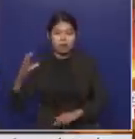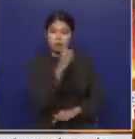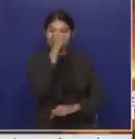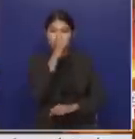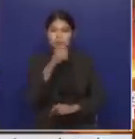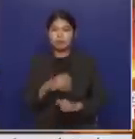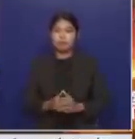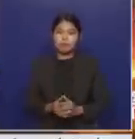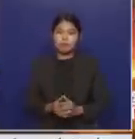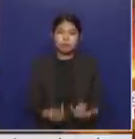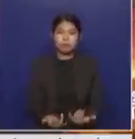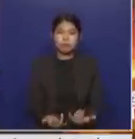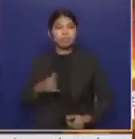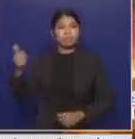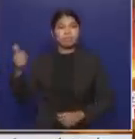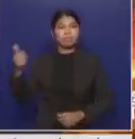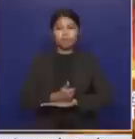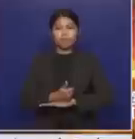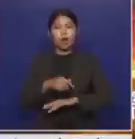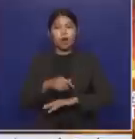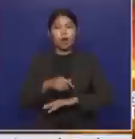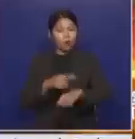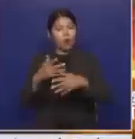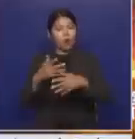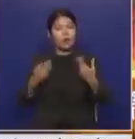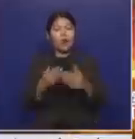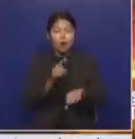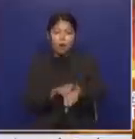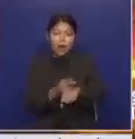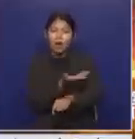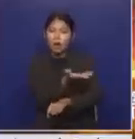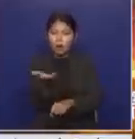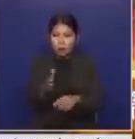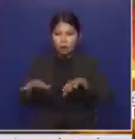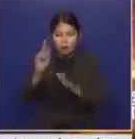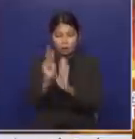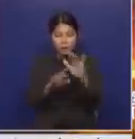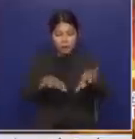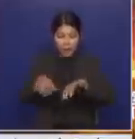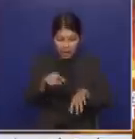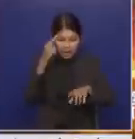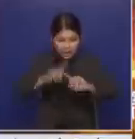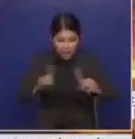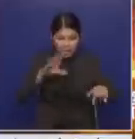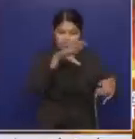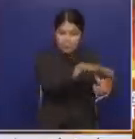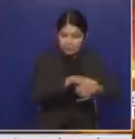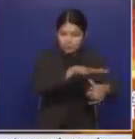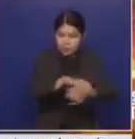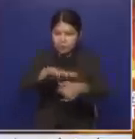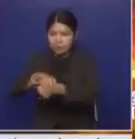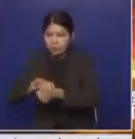จากนั้นก็เข้ามาคืนความสุขขอเวลาอีกไม่นานจากนั้นก็ใช้กฎหมายจัดการประชาชนที่คิดต่างอย่างเลือกปฏิบัติ